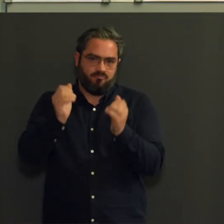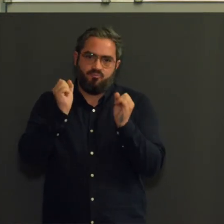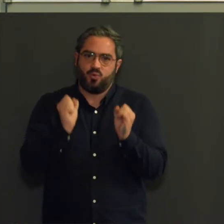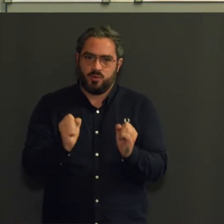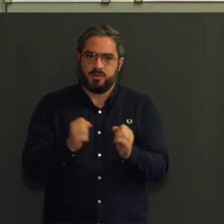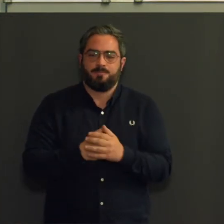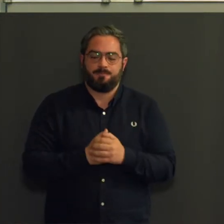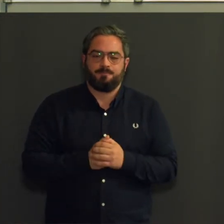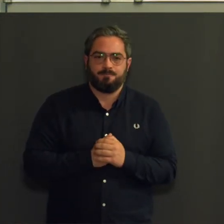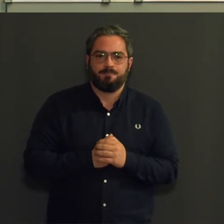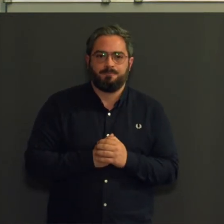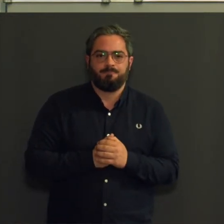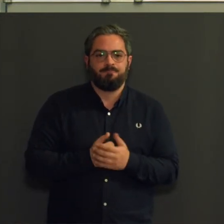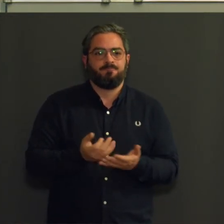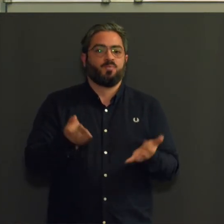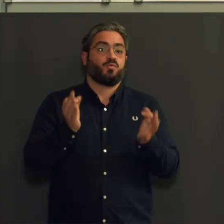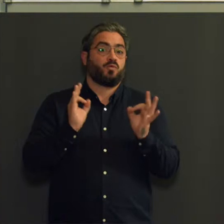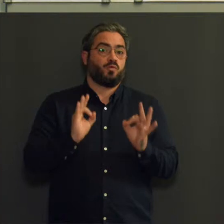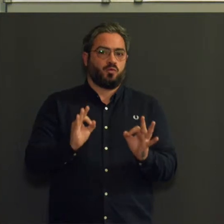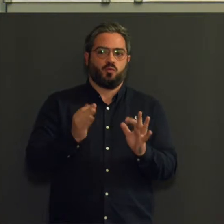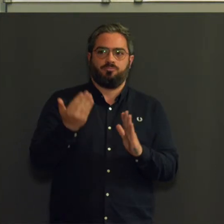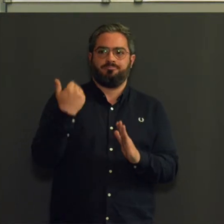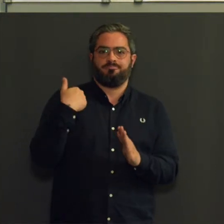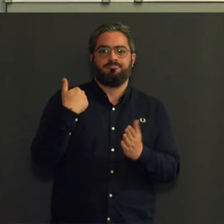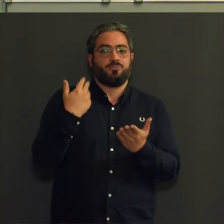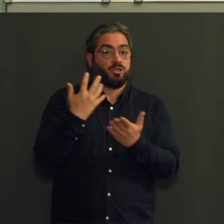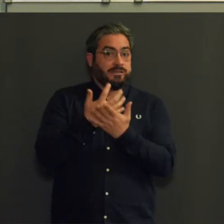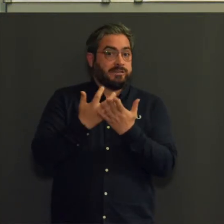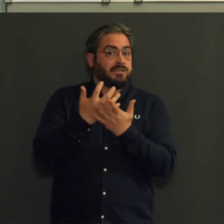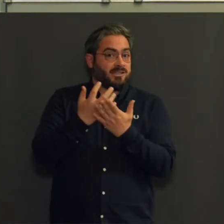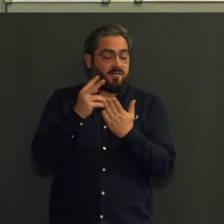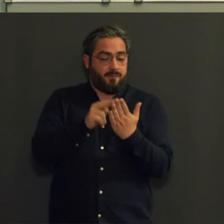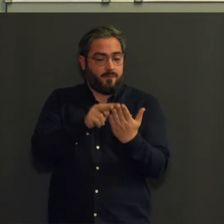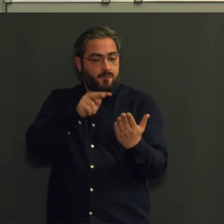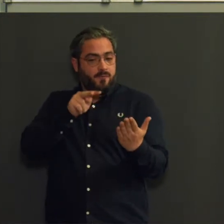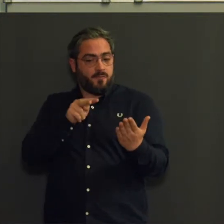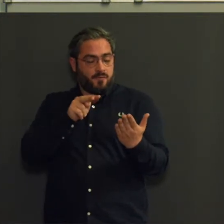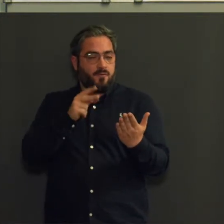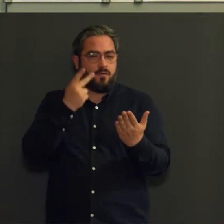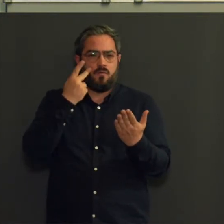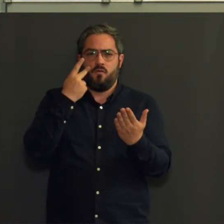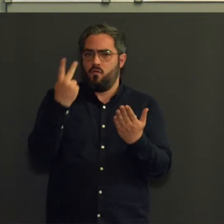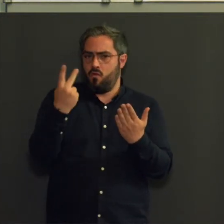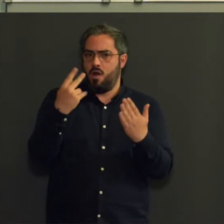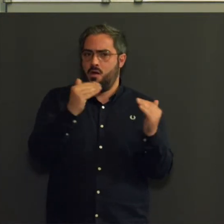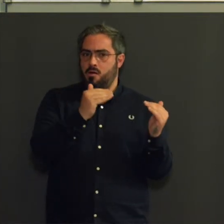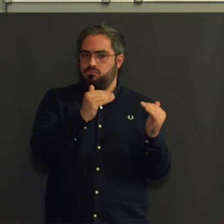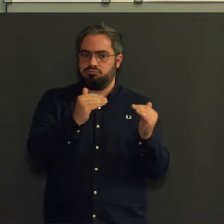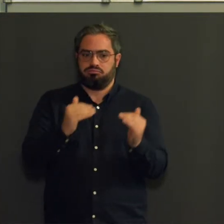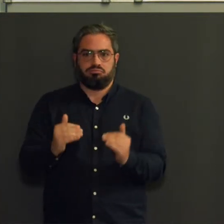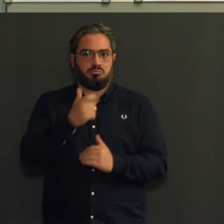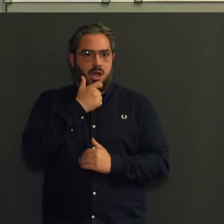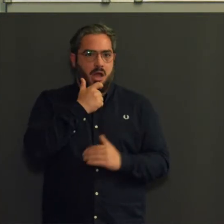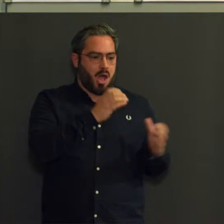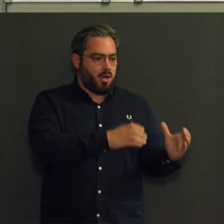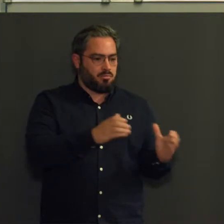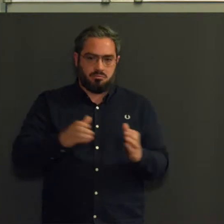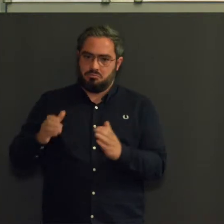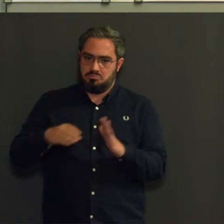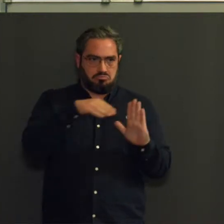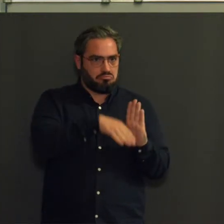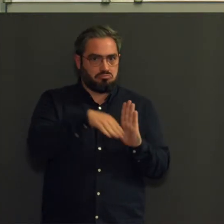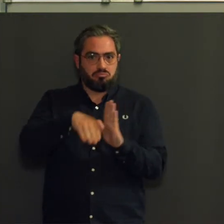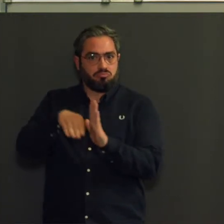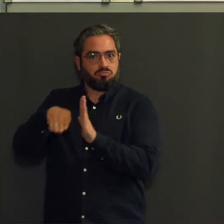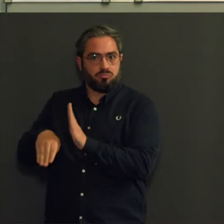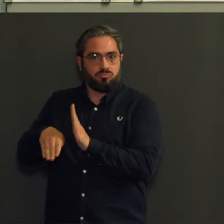viennent. Actuellement, en tout cas, sur les chiffres qu'on analyse ici, la diminution se présente dans tous les groupes d'âge et,